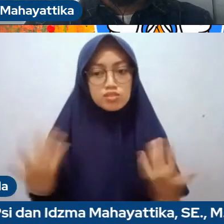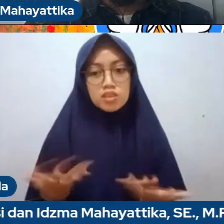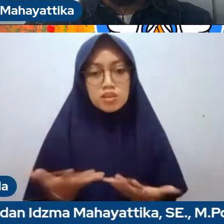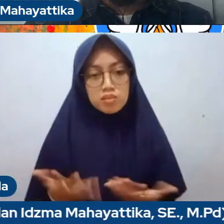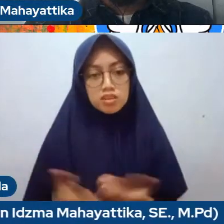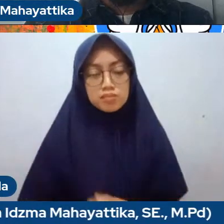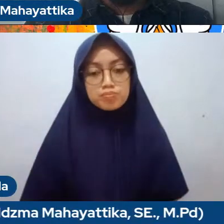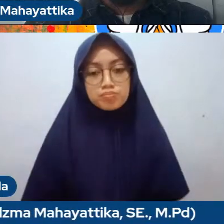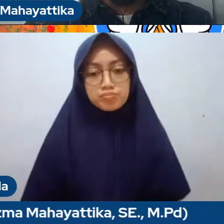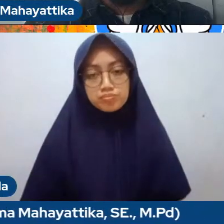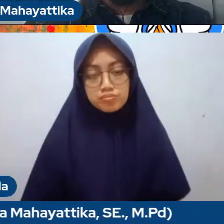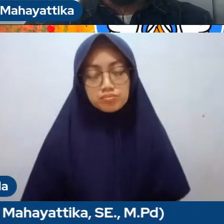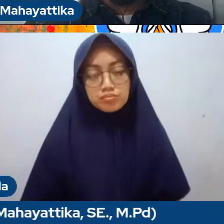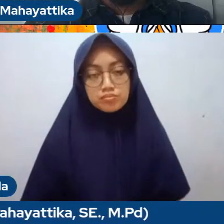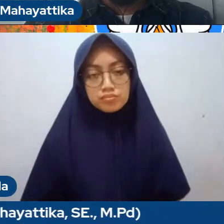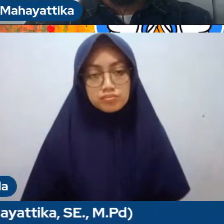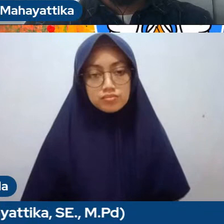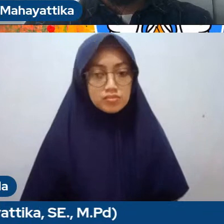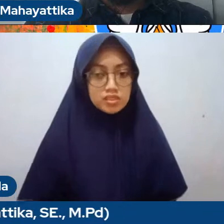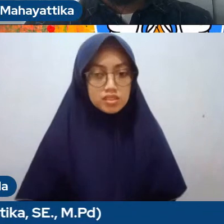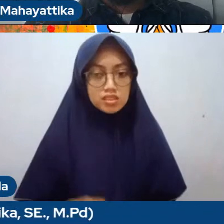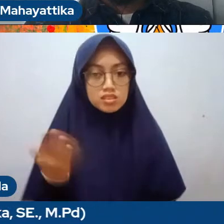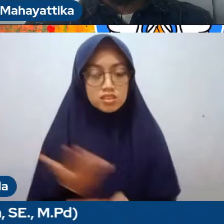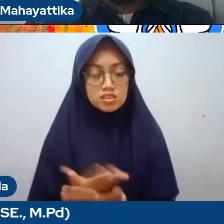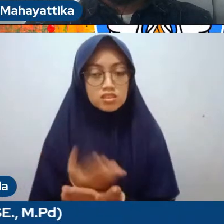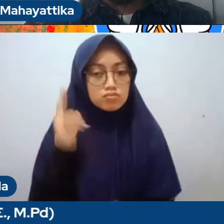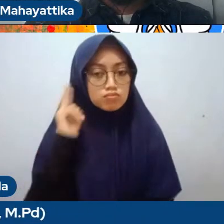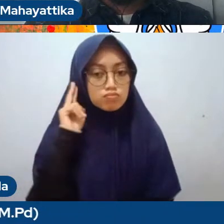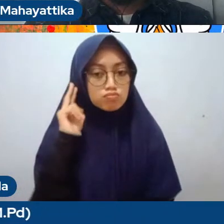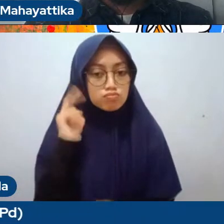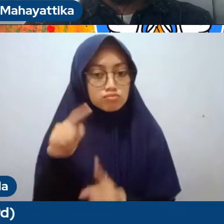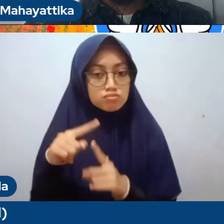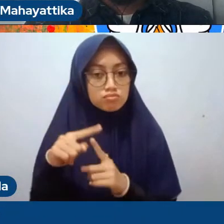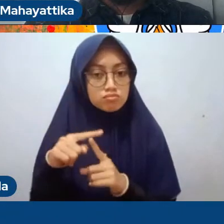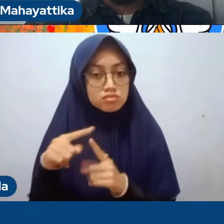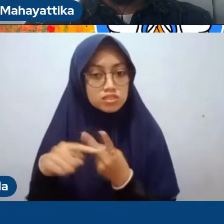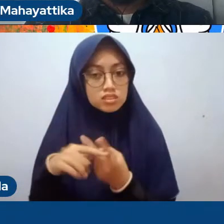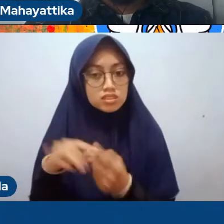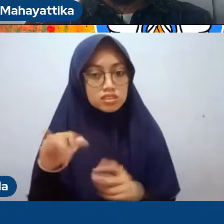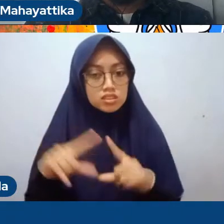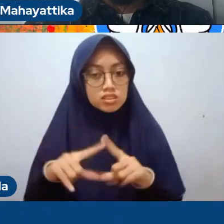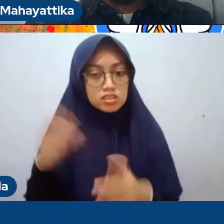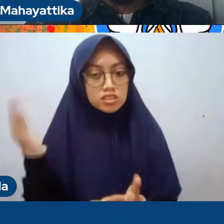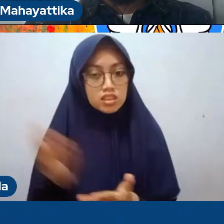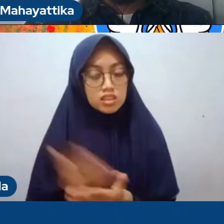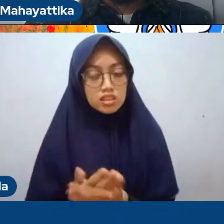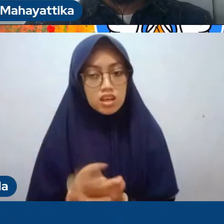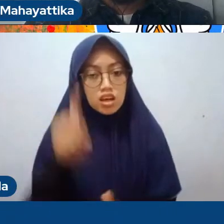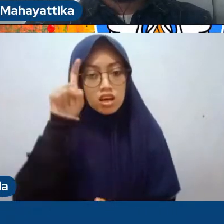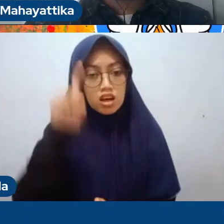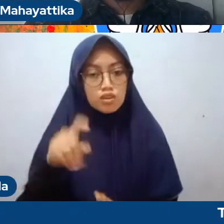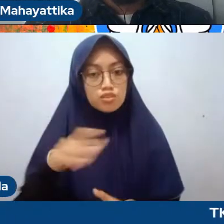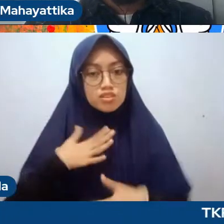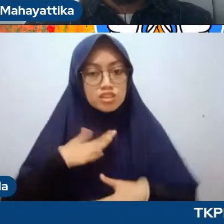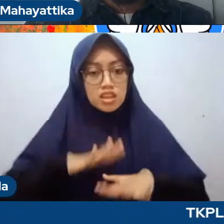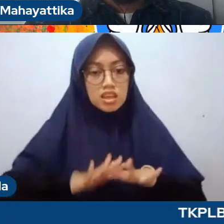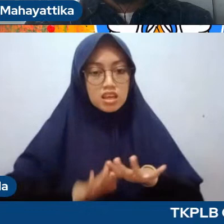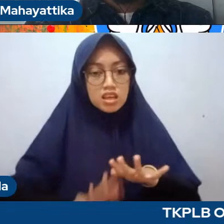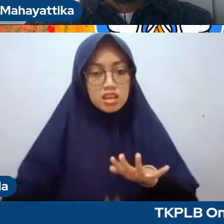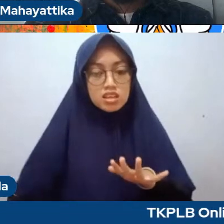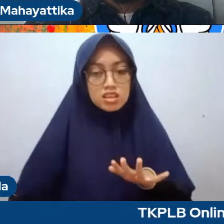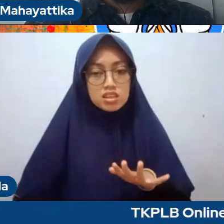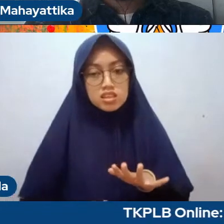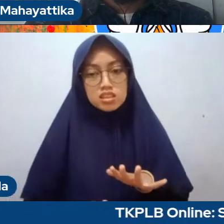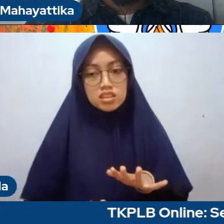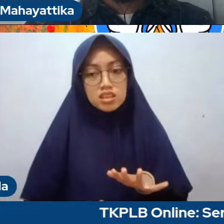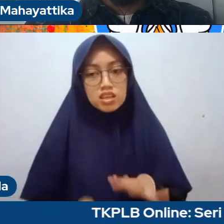Iya. Silakan. Caranya dengan apa? Pertama itu harus ditenangkan dulu. Dia menyakiti itu kan karena pasti ada sebabnya